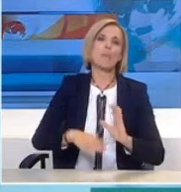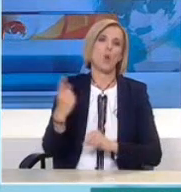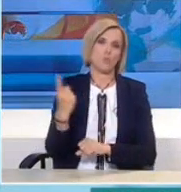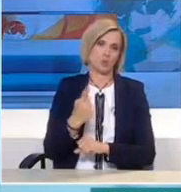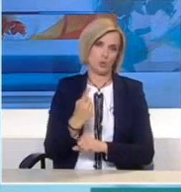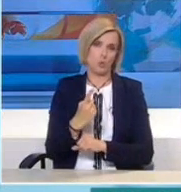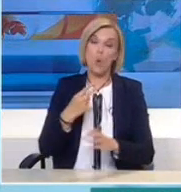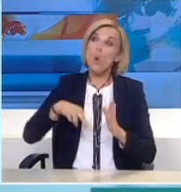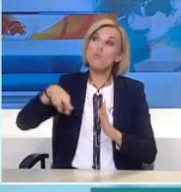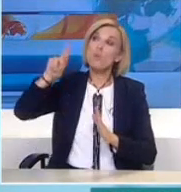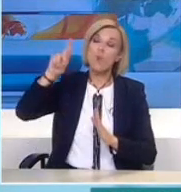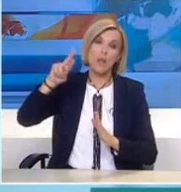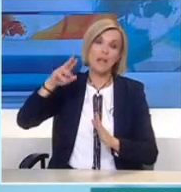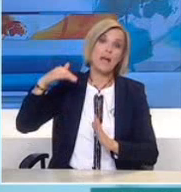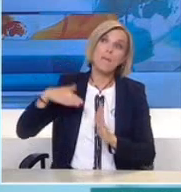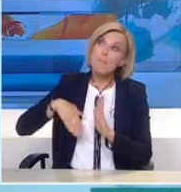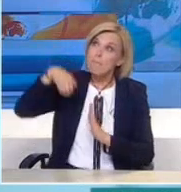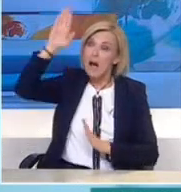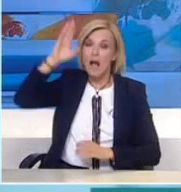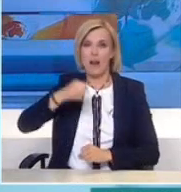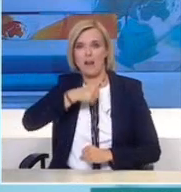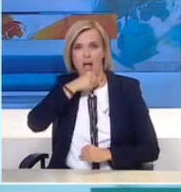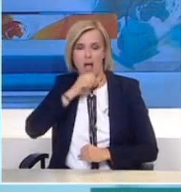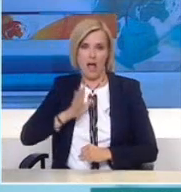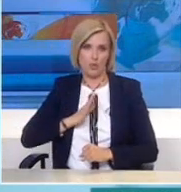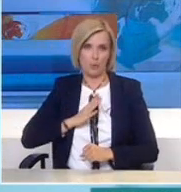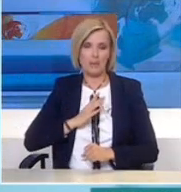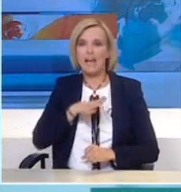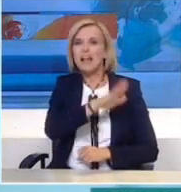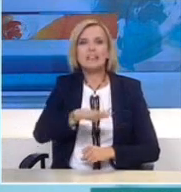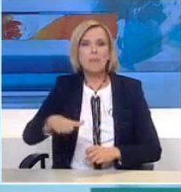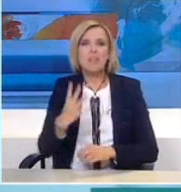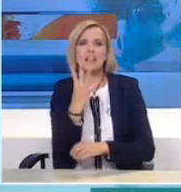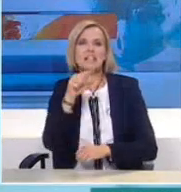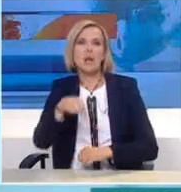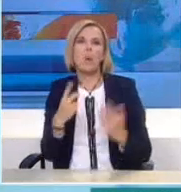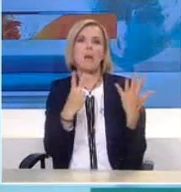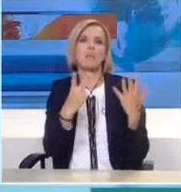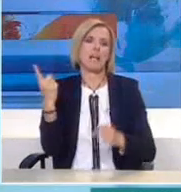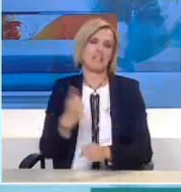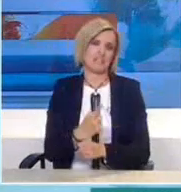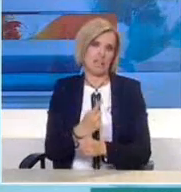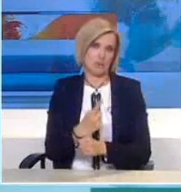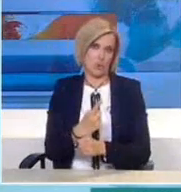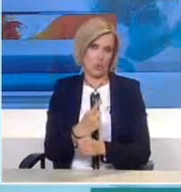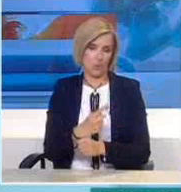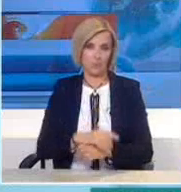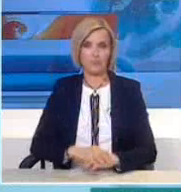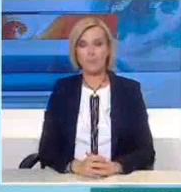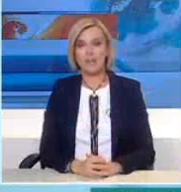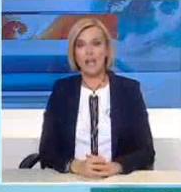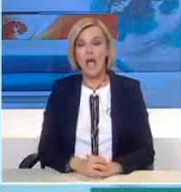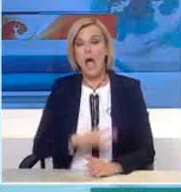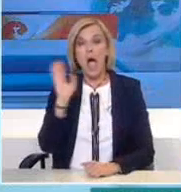με τους ενηλίκους, 4,7% σε σχέση με 17,1% τους ενήλικες. Και η πιθανότητα λίμωξης σε